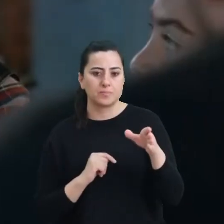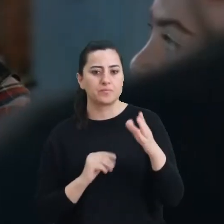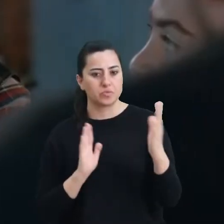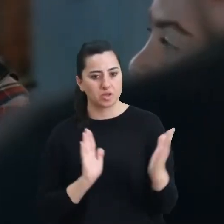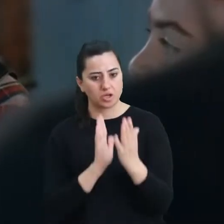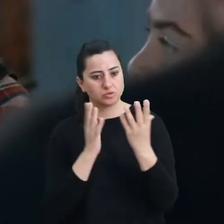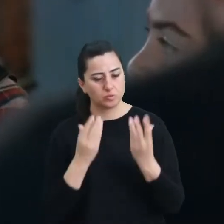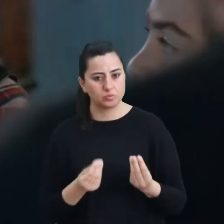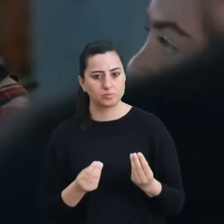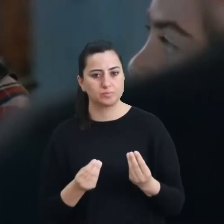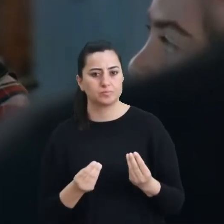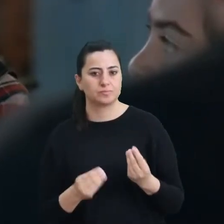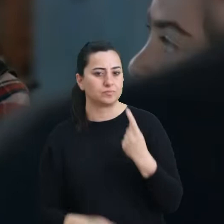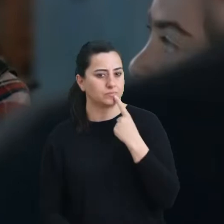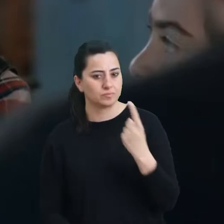Geçtim karşısına.